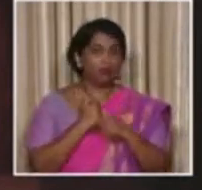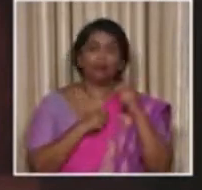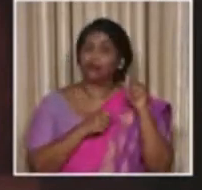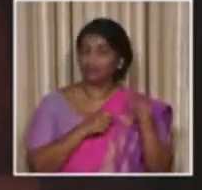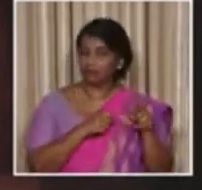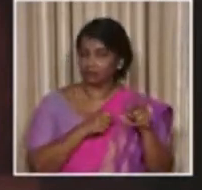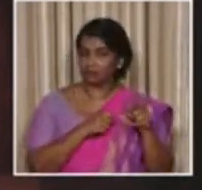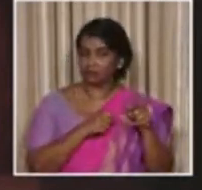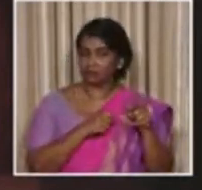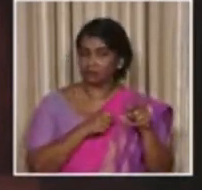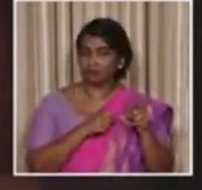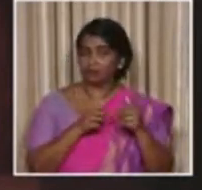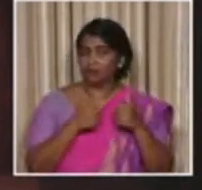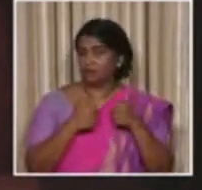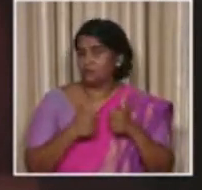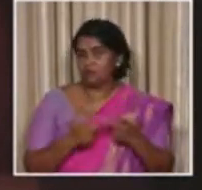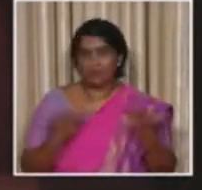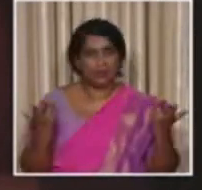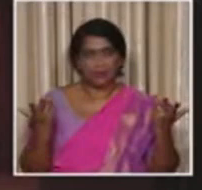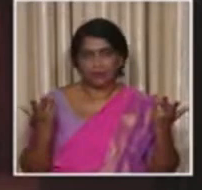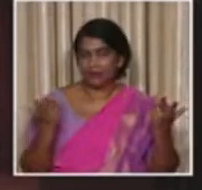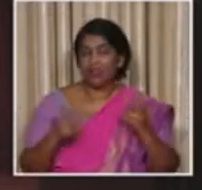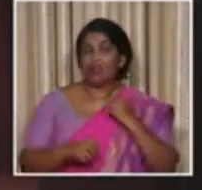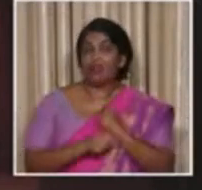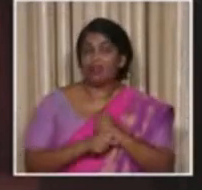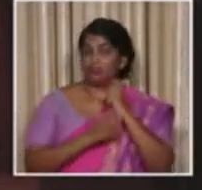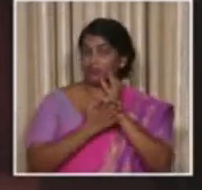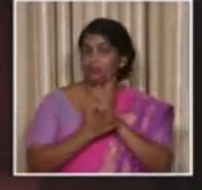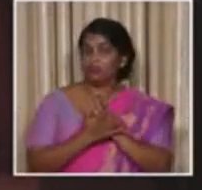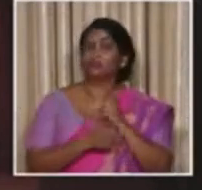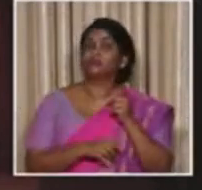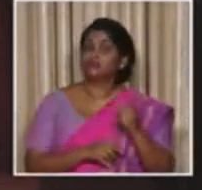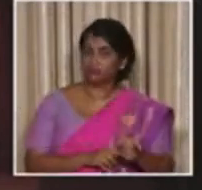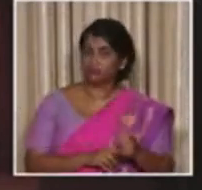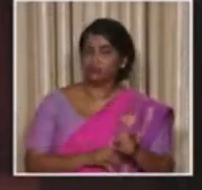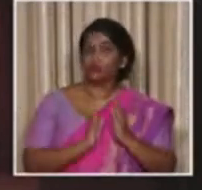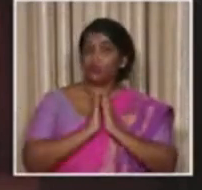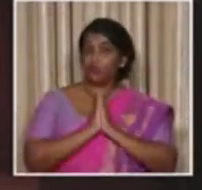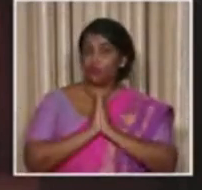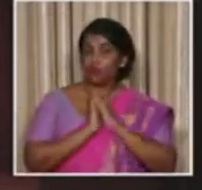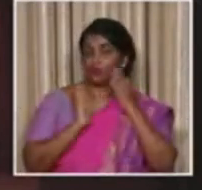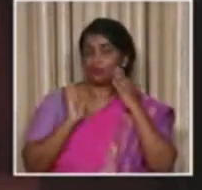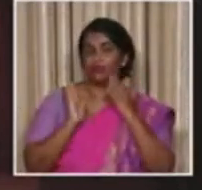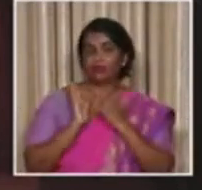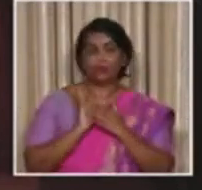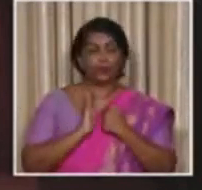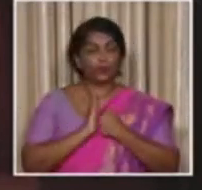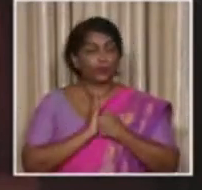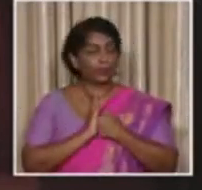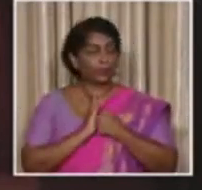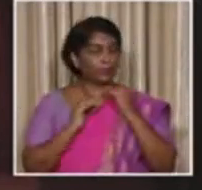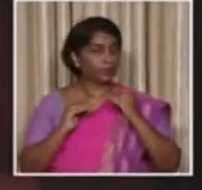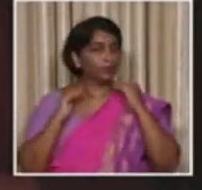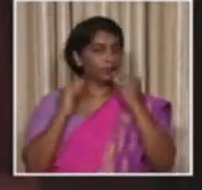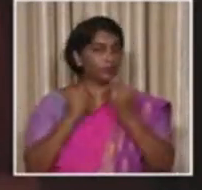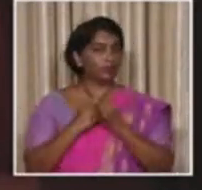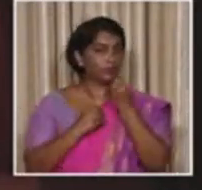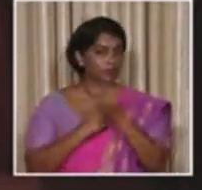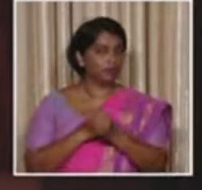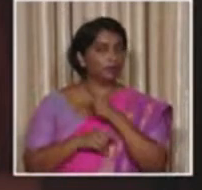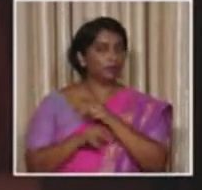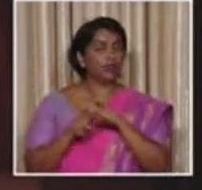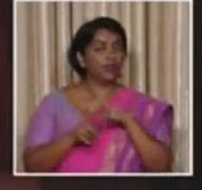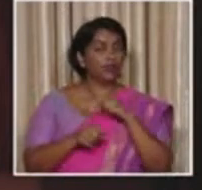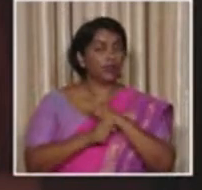meka sudusu deyak nemei aandukrama vyavasthawen buddhadahamata uttariitara tanak laba dilla thibenawa